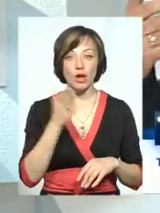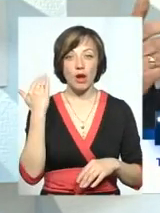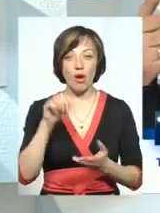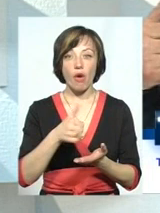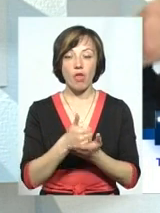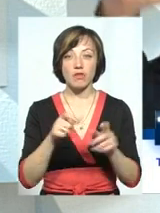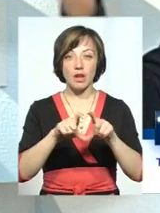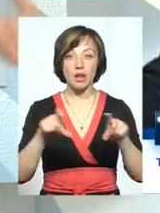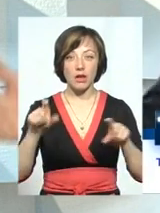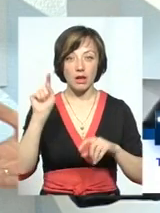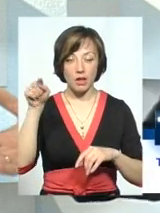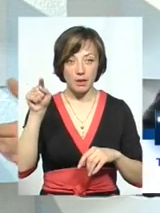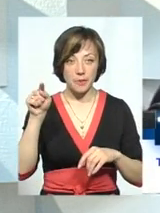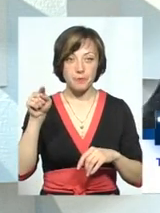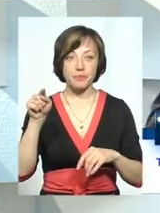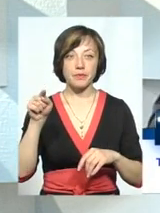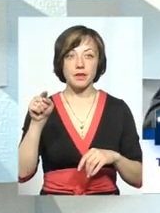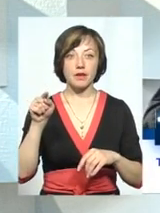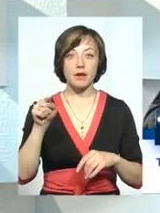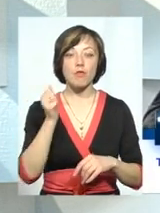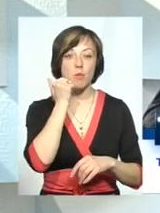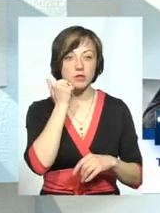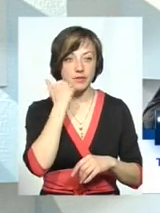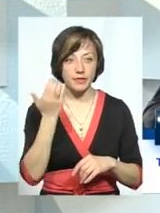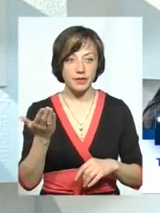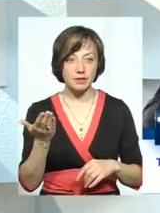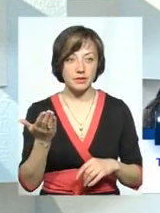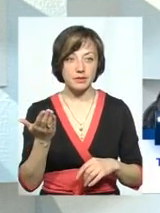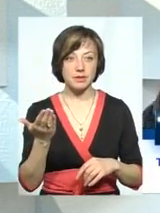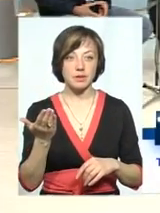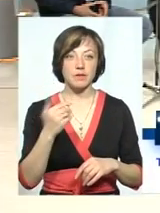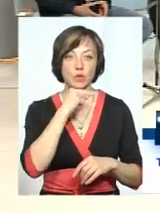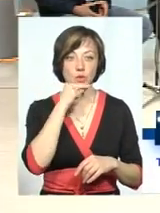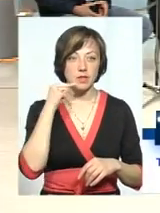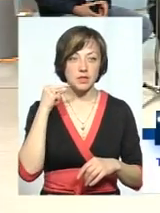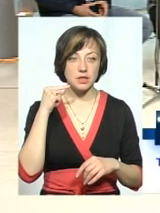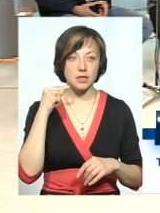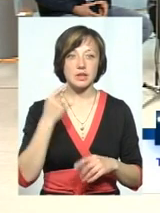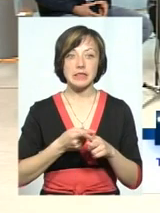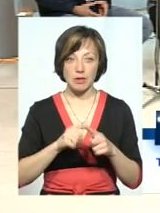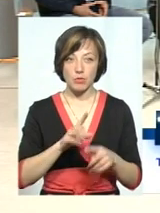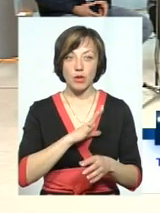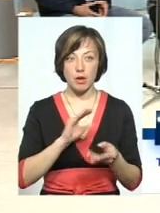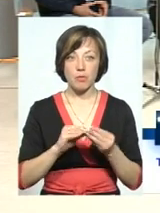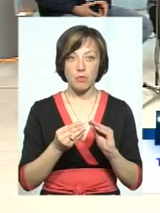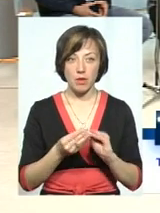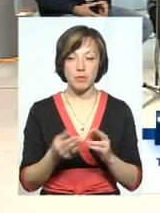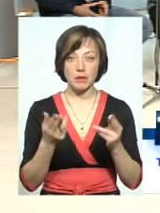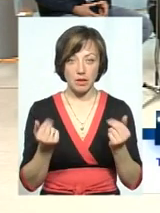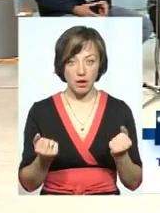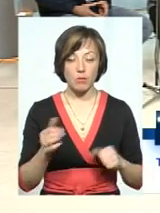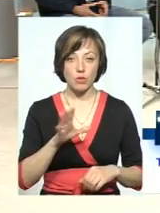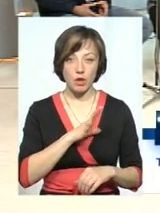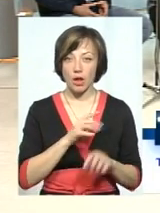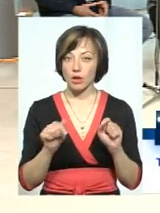головна контора і Гуглу знаходились в Москві. В Росії, ну, да? І це теж була проблема.